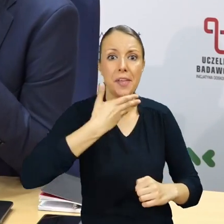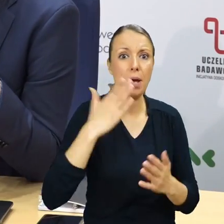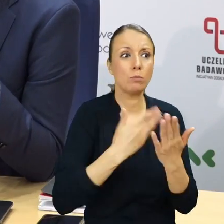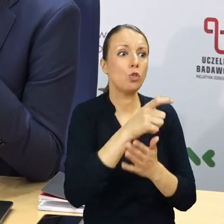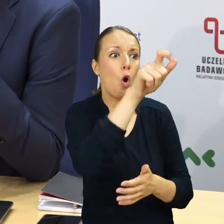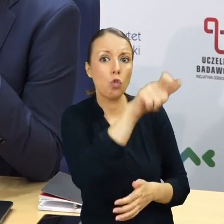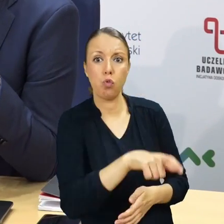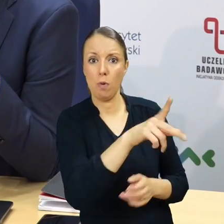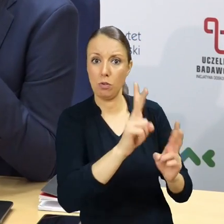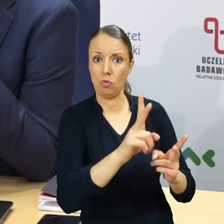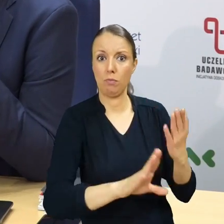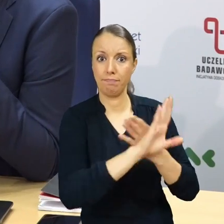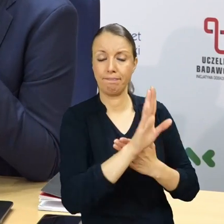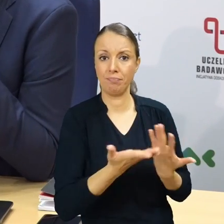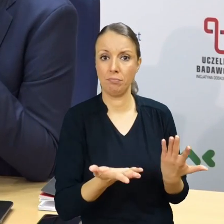chociażby w roli